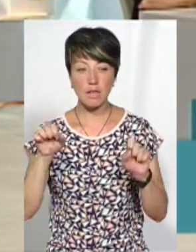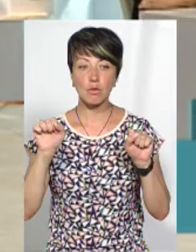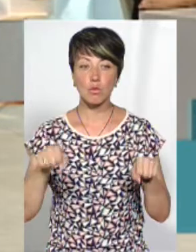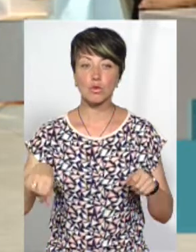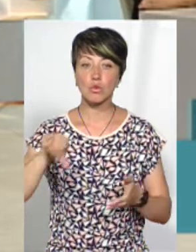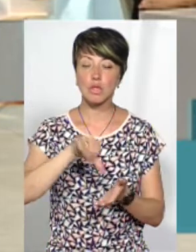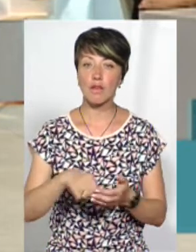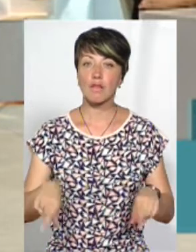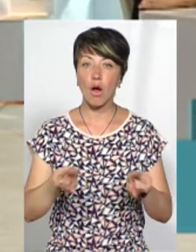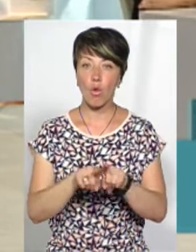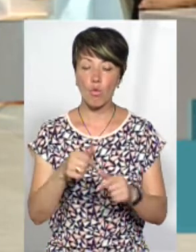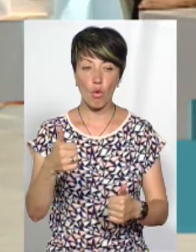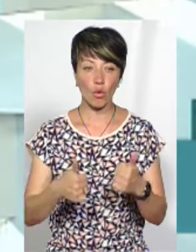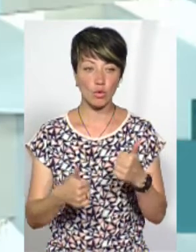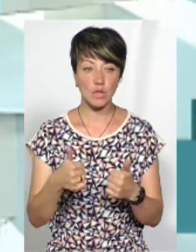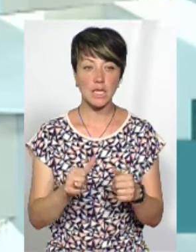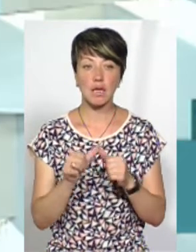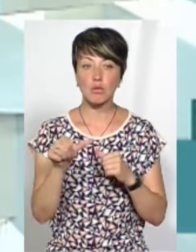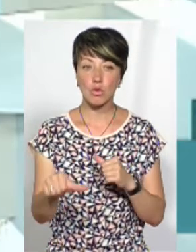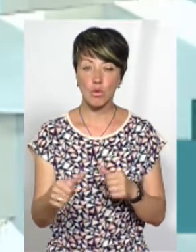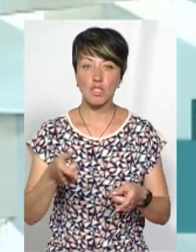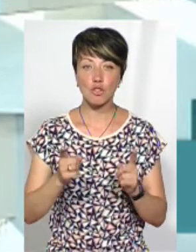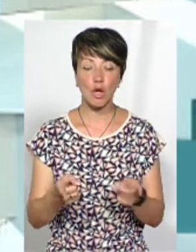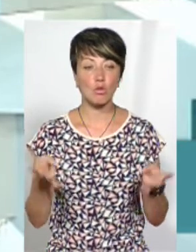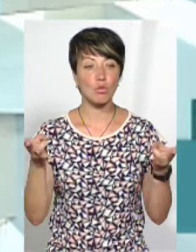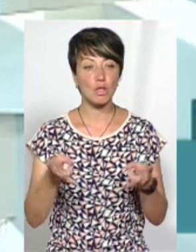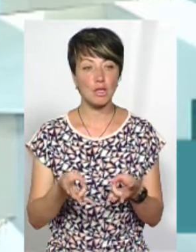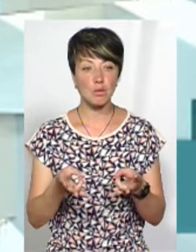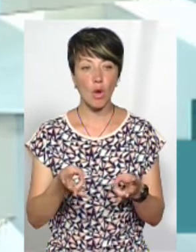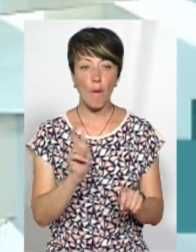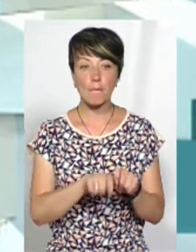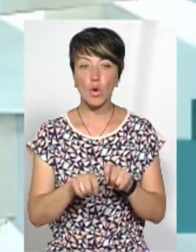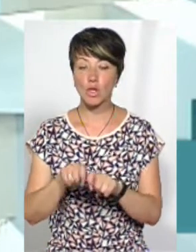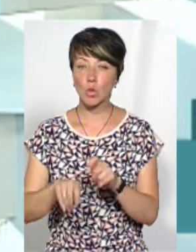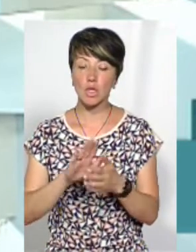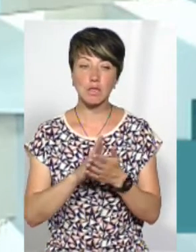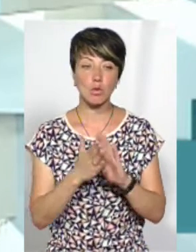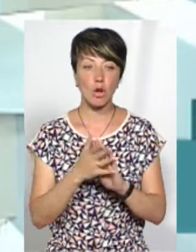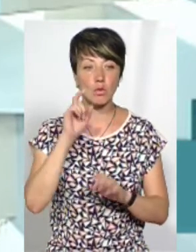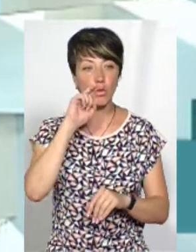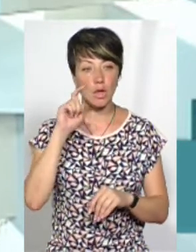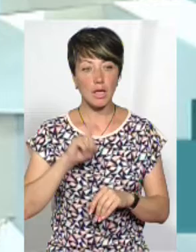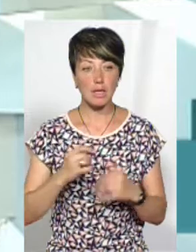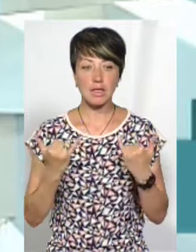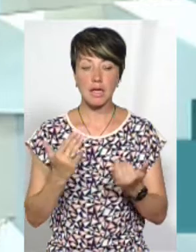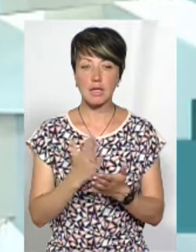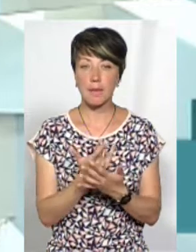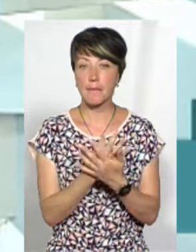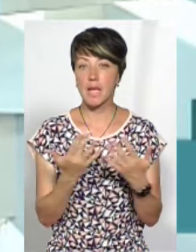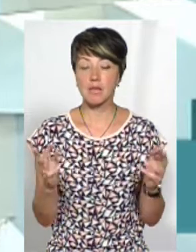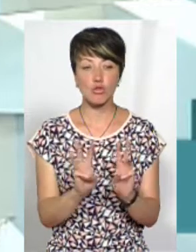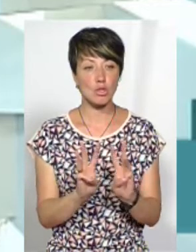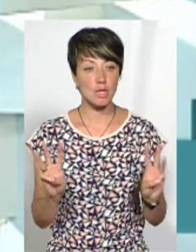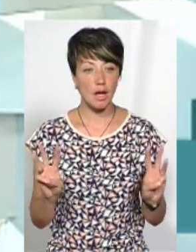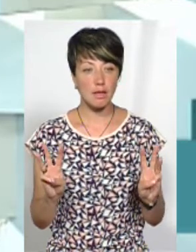можуть взяти участь у такому конкурсі. І крім того, звичайно, потрібно моніторити ситуацію в Україні. Зараз є безліч